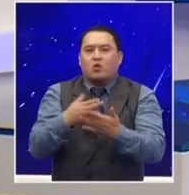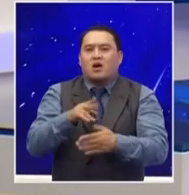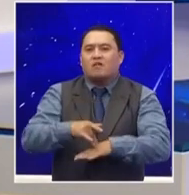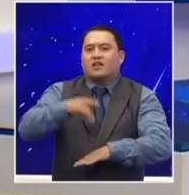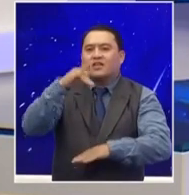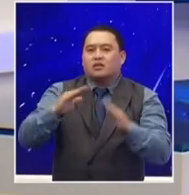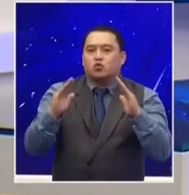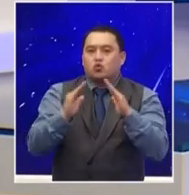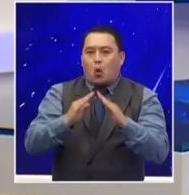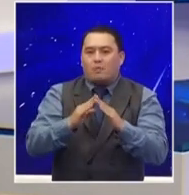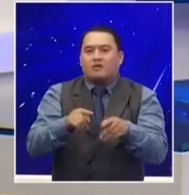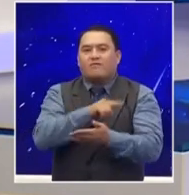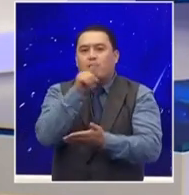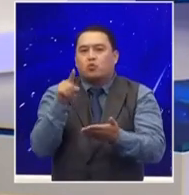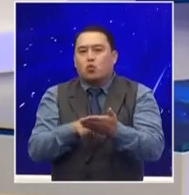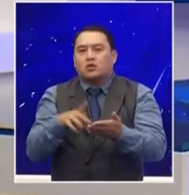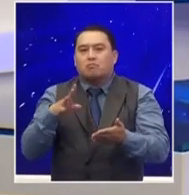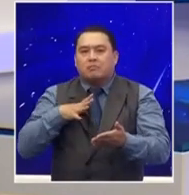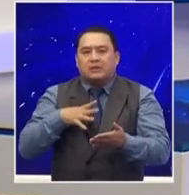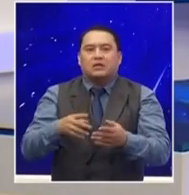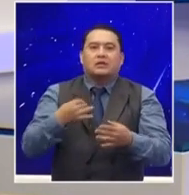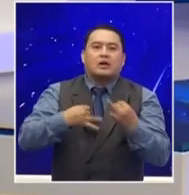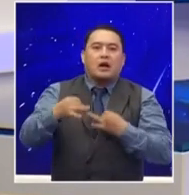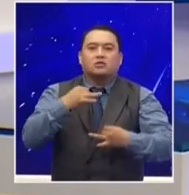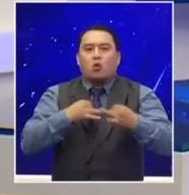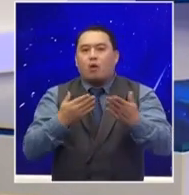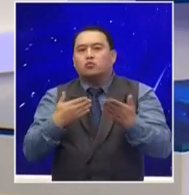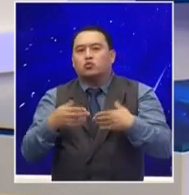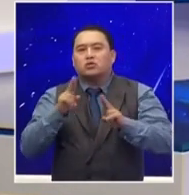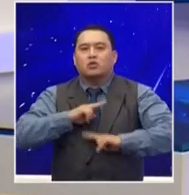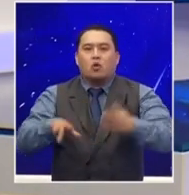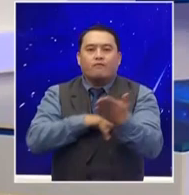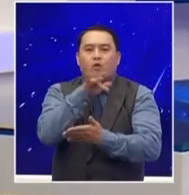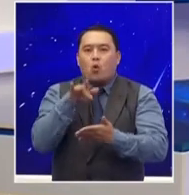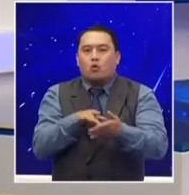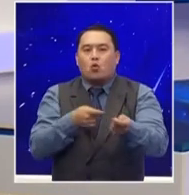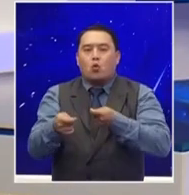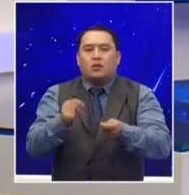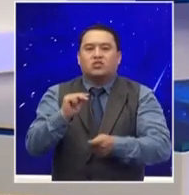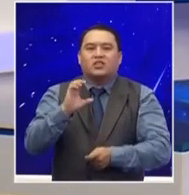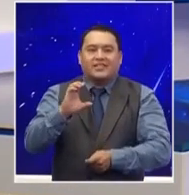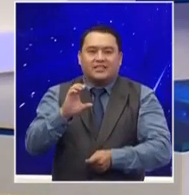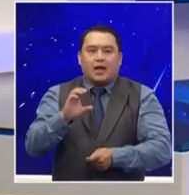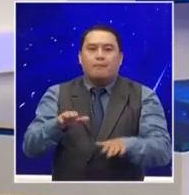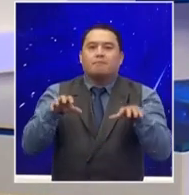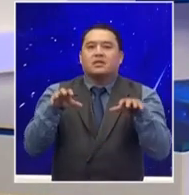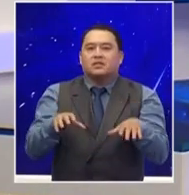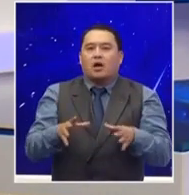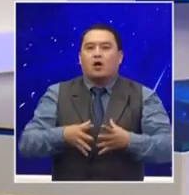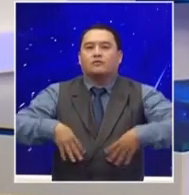многоквартирных домов, а также другие вопросы стали предметом разговора сотрудников городского управления ЧС и